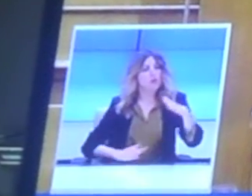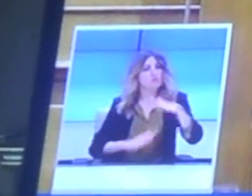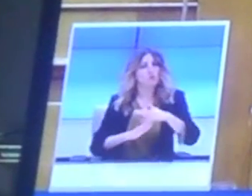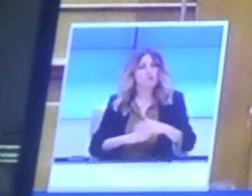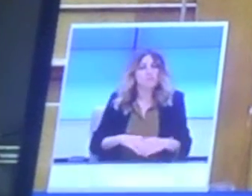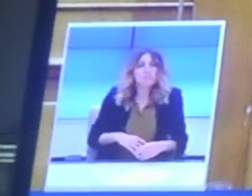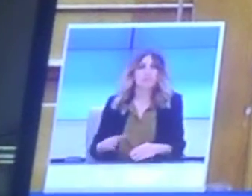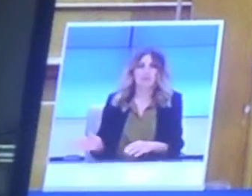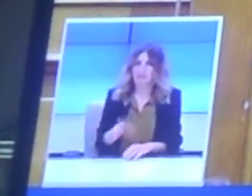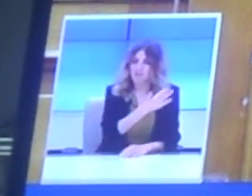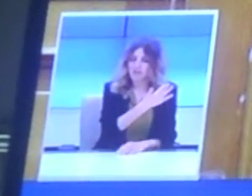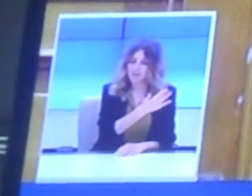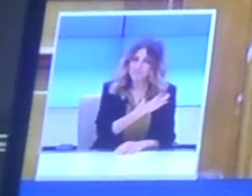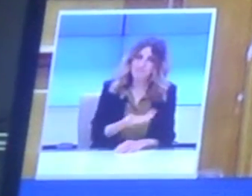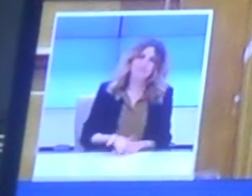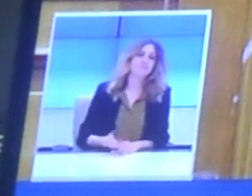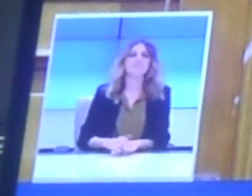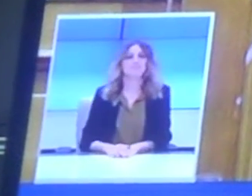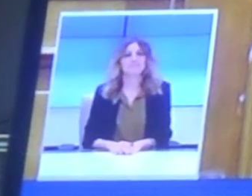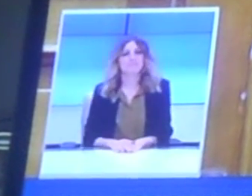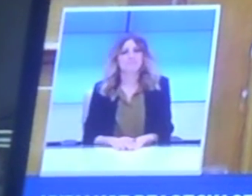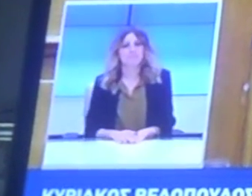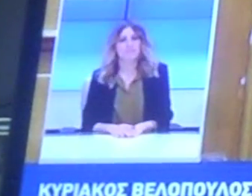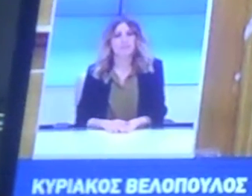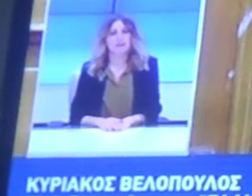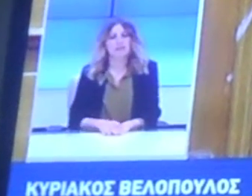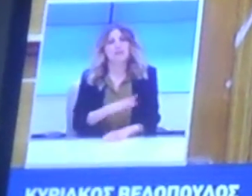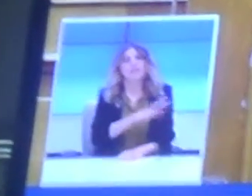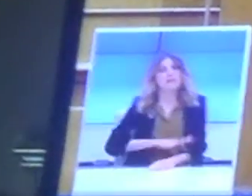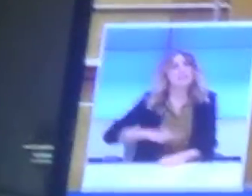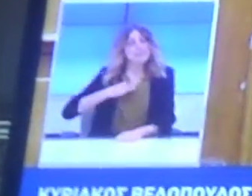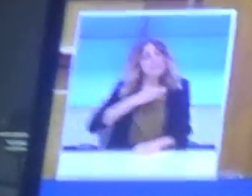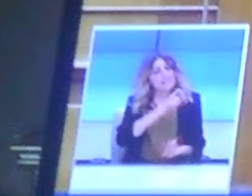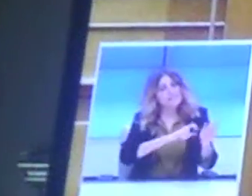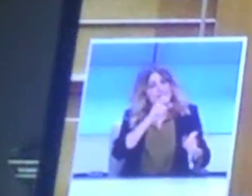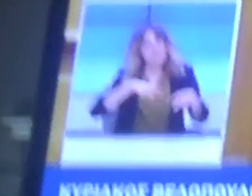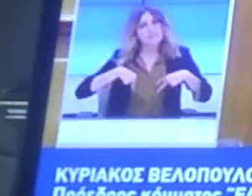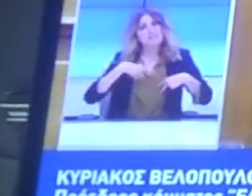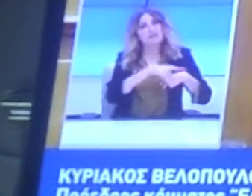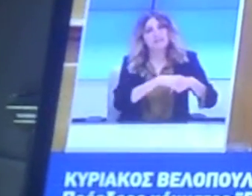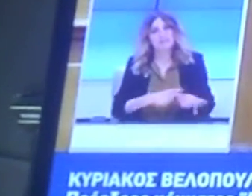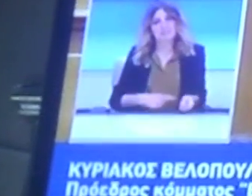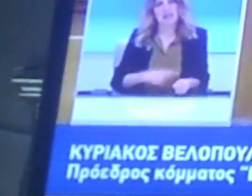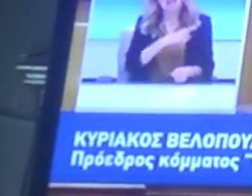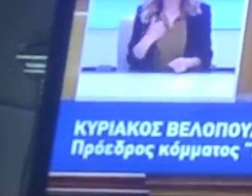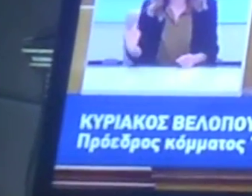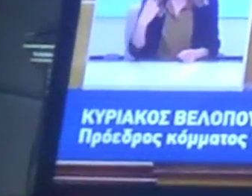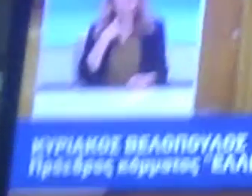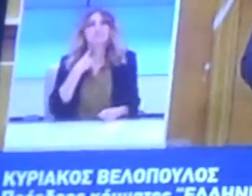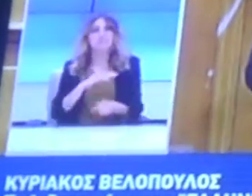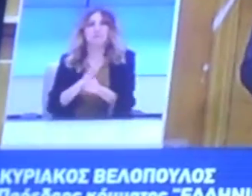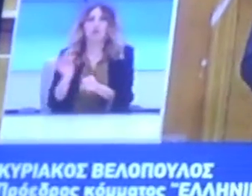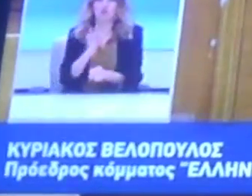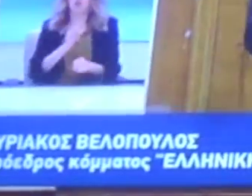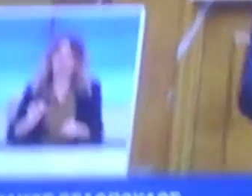της Νέας Δημοκρατίας, ξέρετε γιατί αποτύχατε στην ιστορία με την πανδημία? Γιατί δεν πείσατε. Δεν